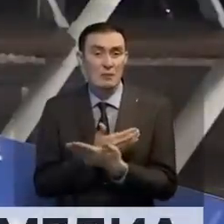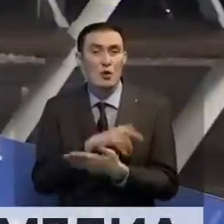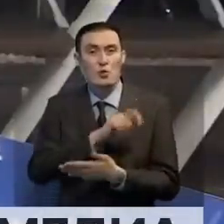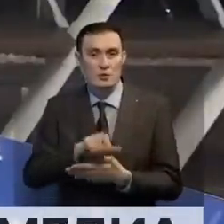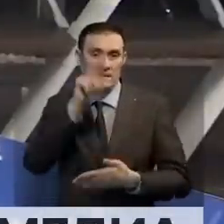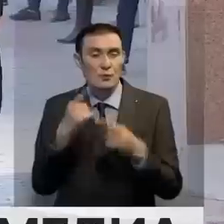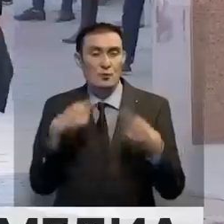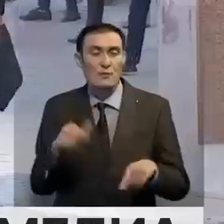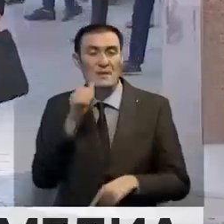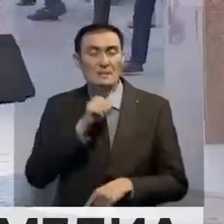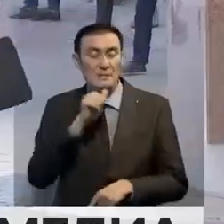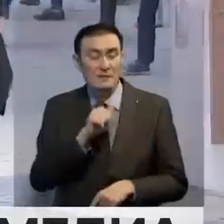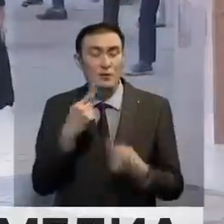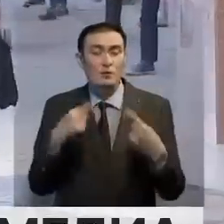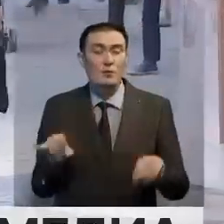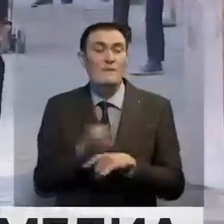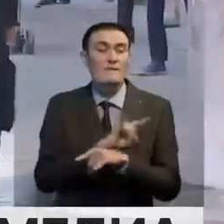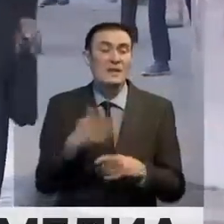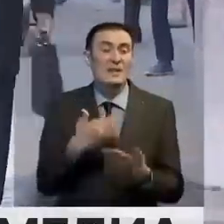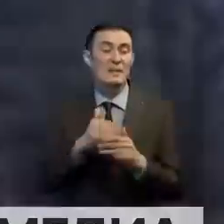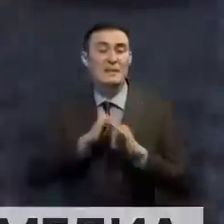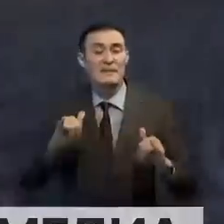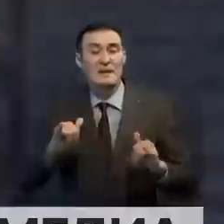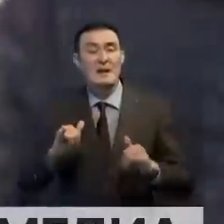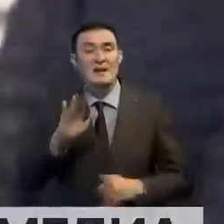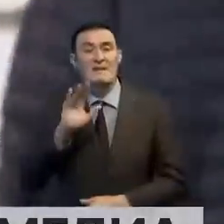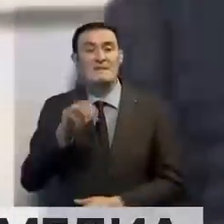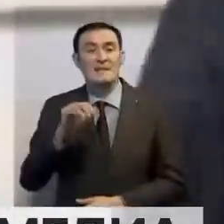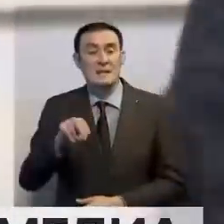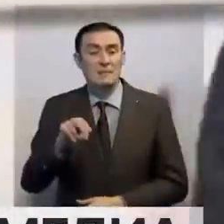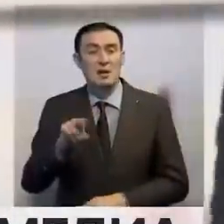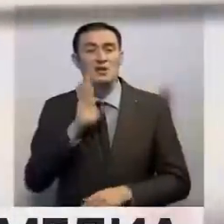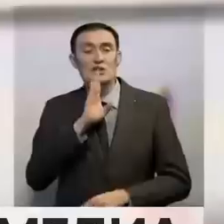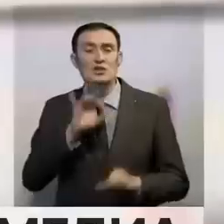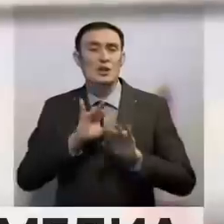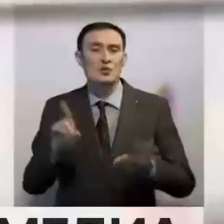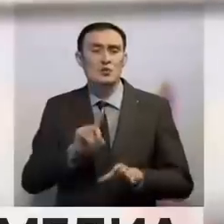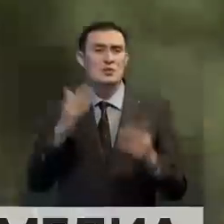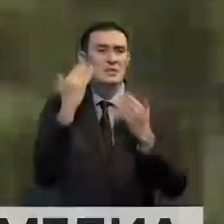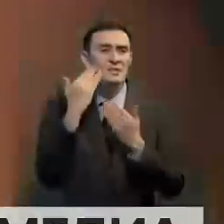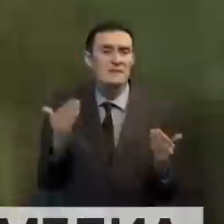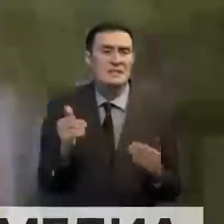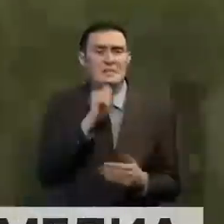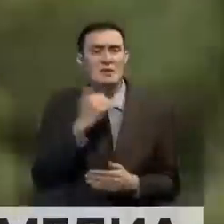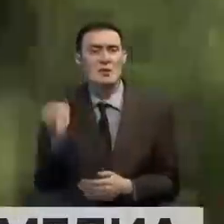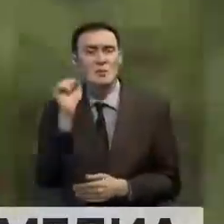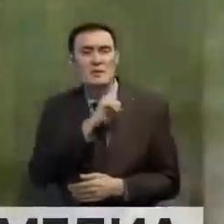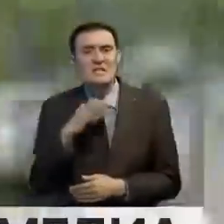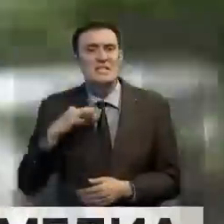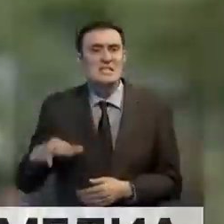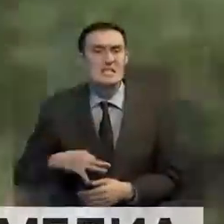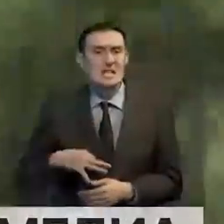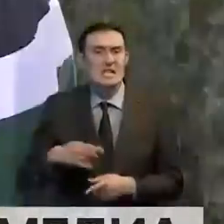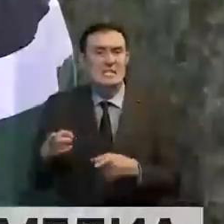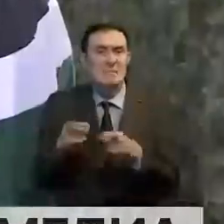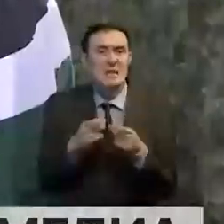пользователи интернета. Еще один свежий фейк распространяют в WhatsApp. В аудиосообщении женщина рассказывает, как неизвестные пытались похитить ее сына,